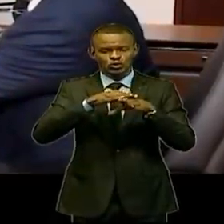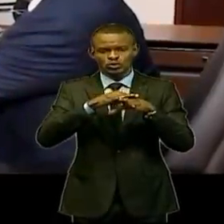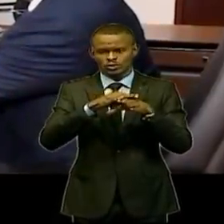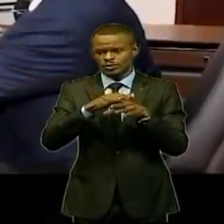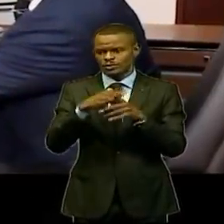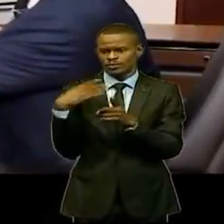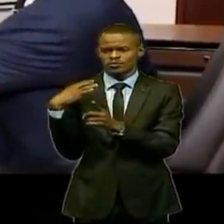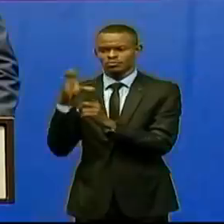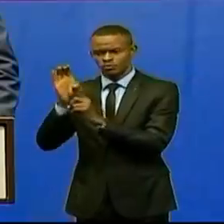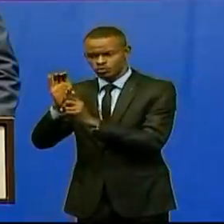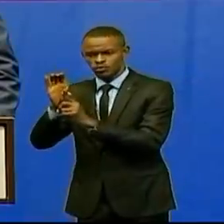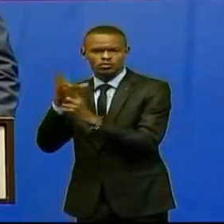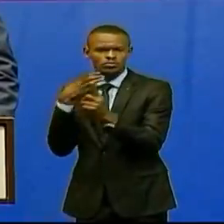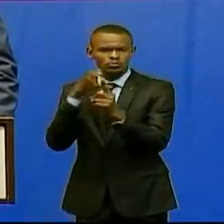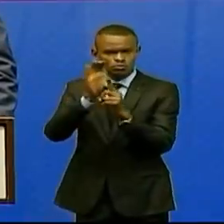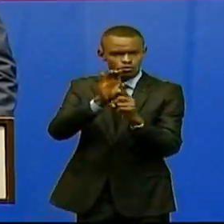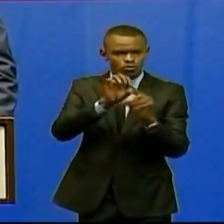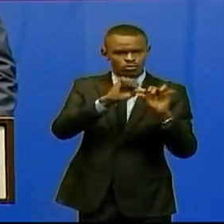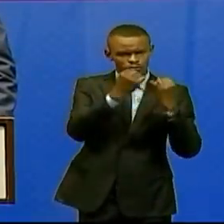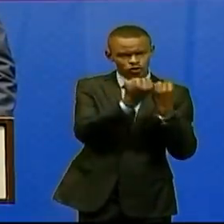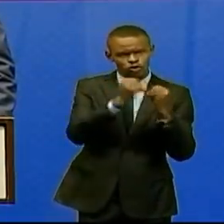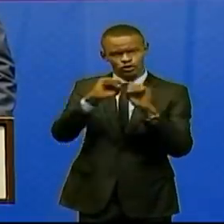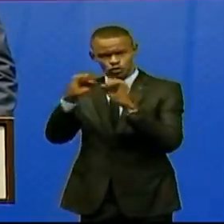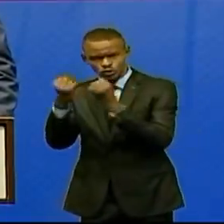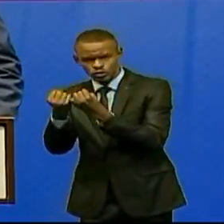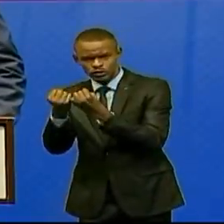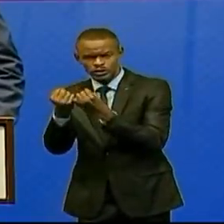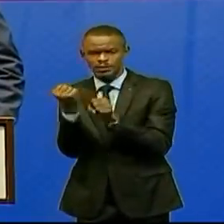d'application en constituent le socle.